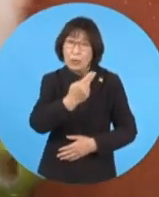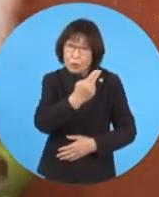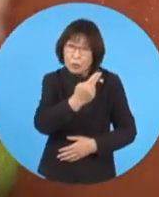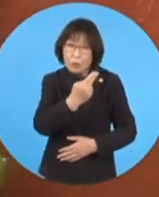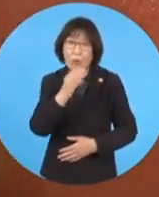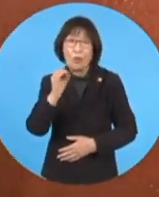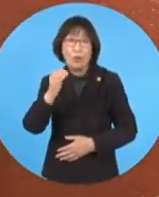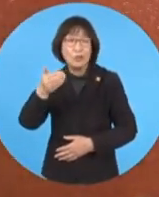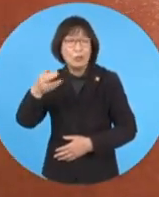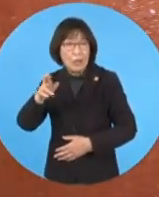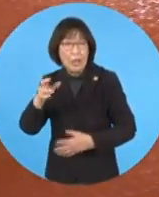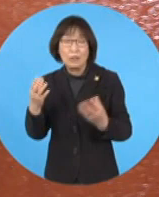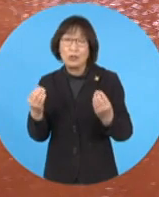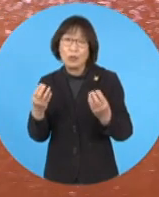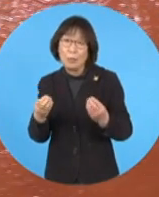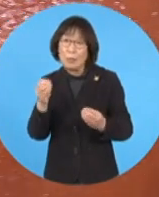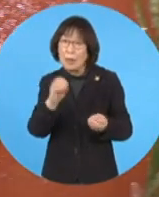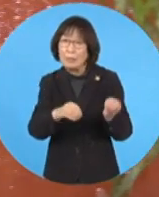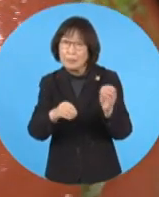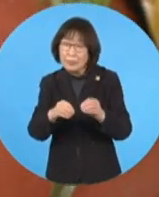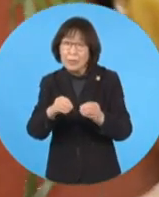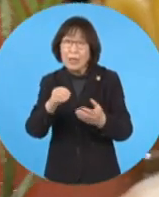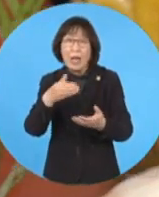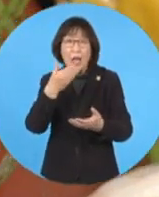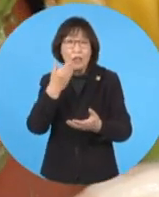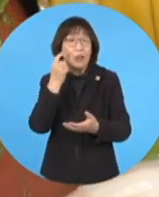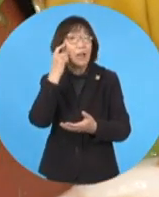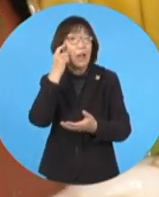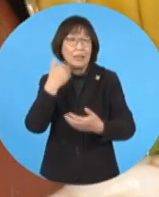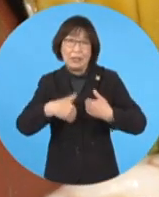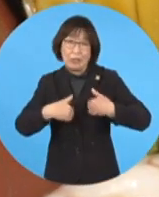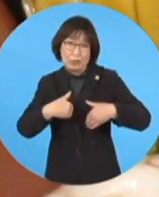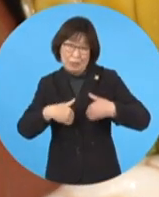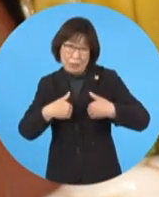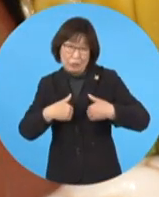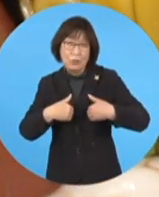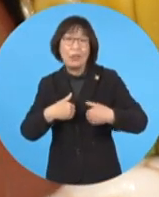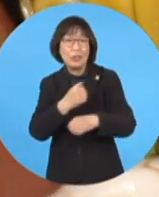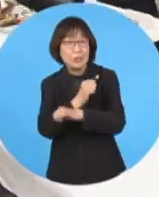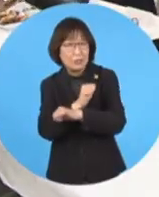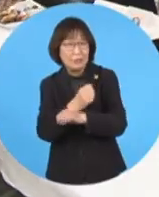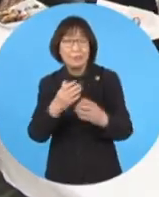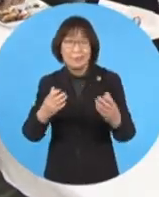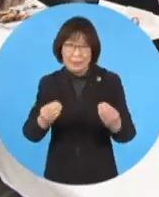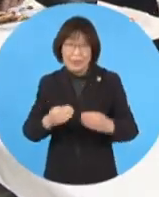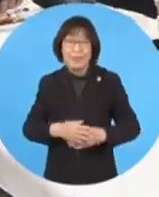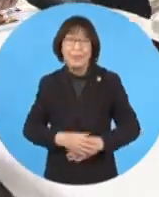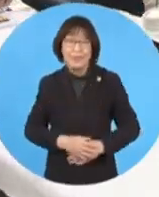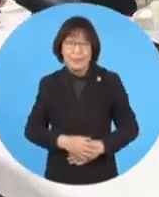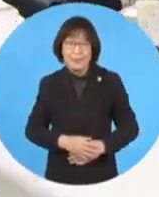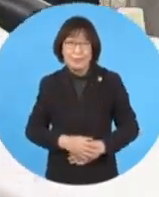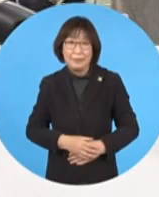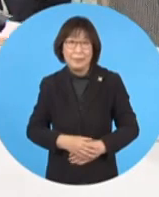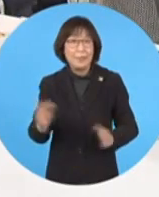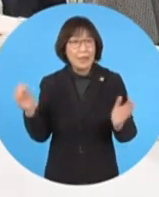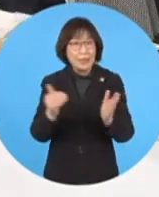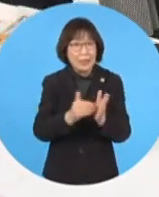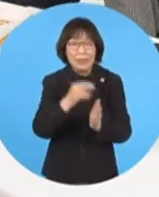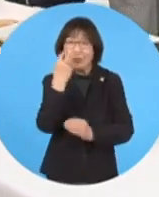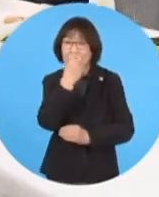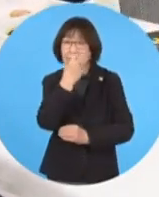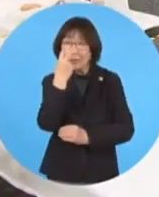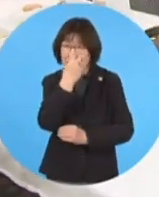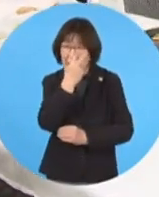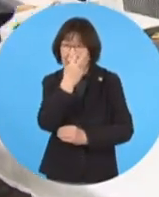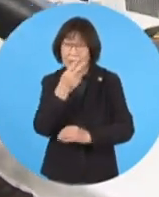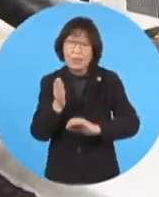は切らずにそのまま入れて食感を楽しめるようにしたところなどです。 最終審査に残った